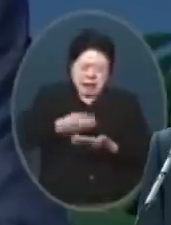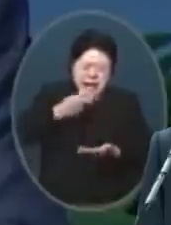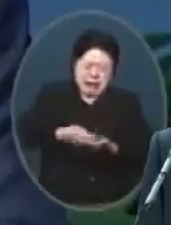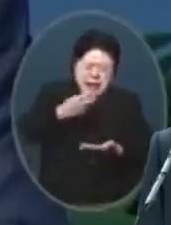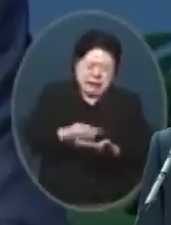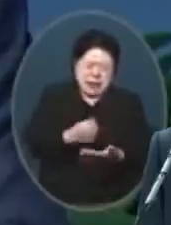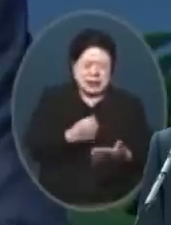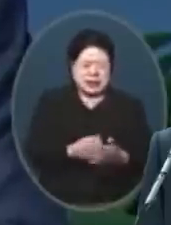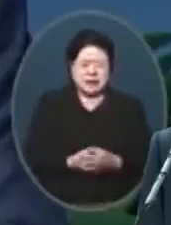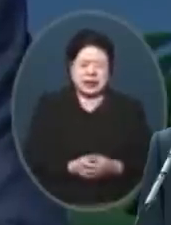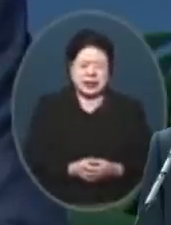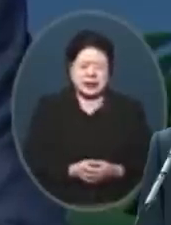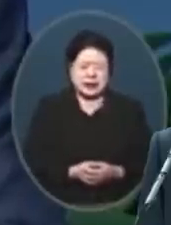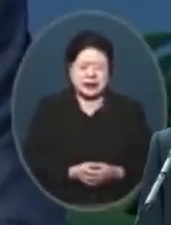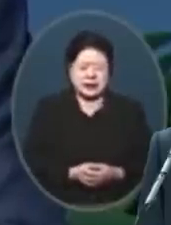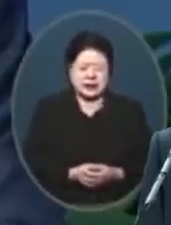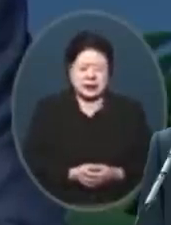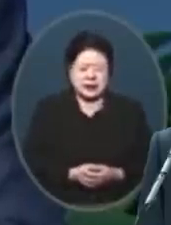때문에